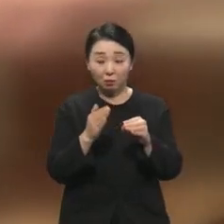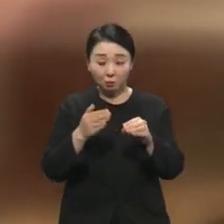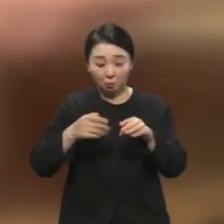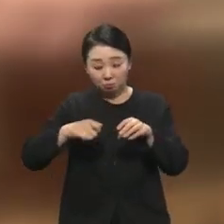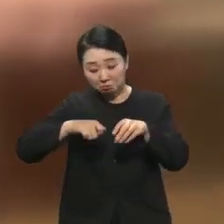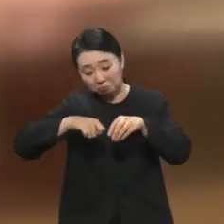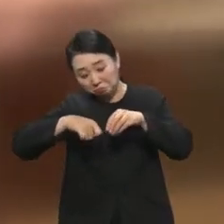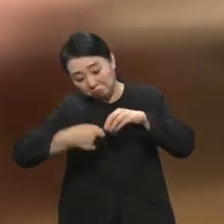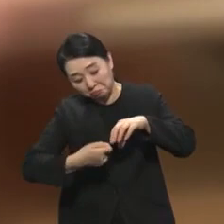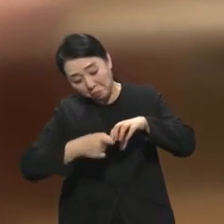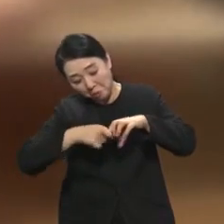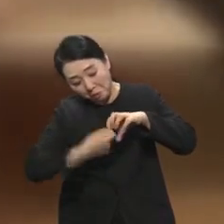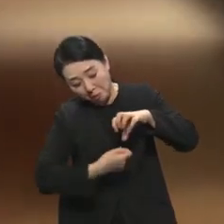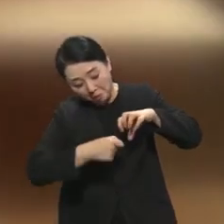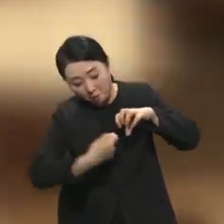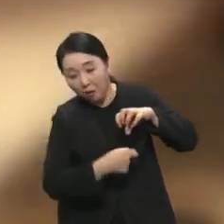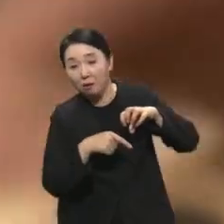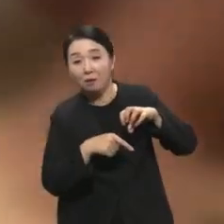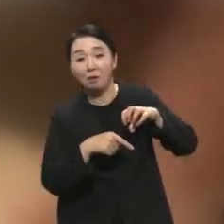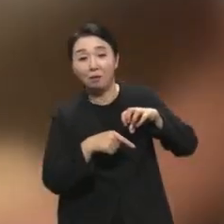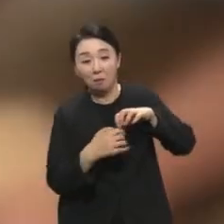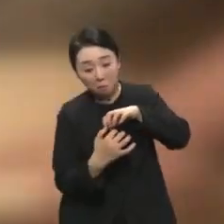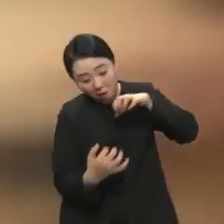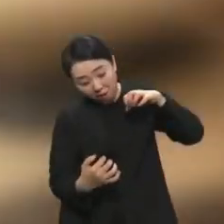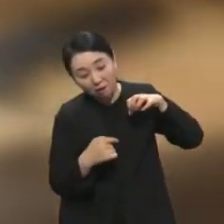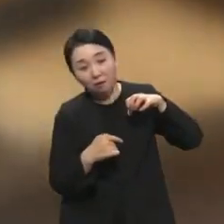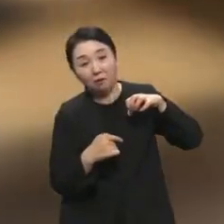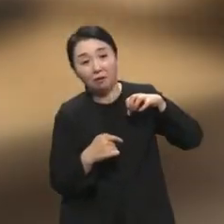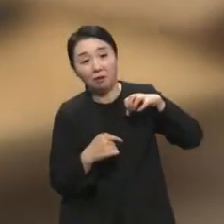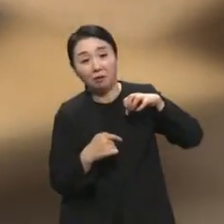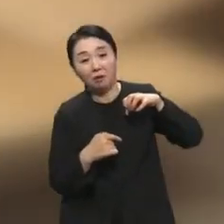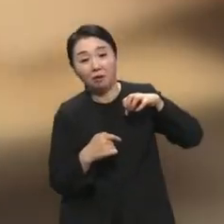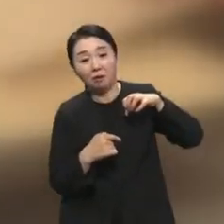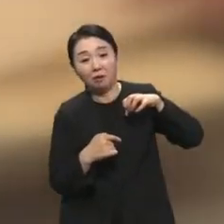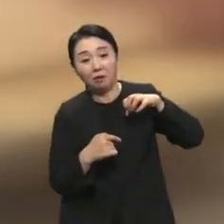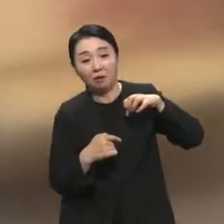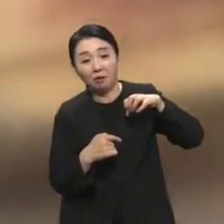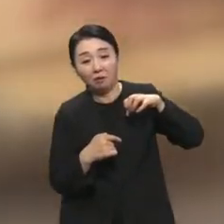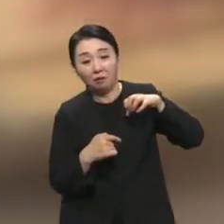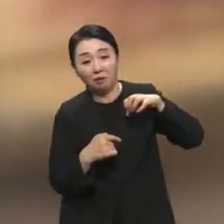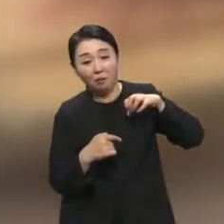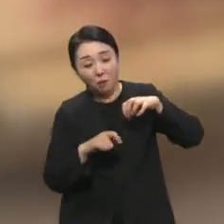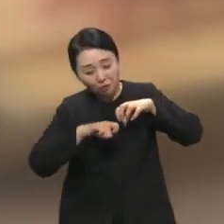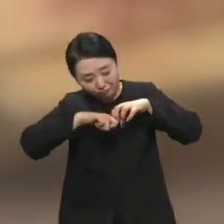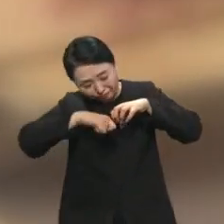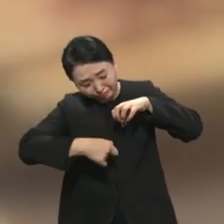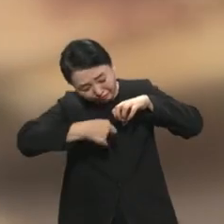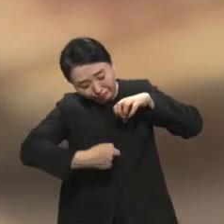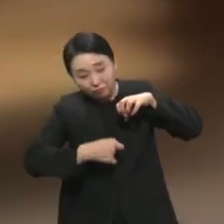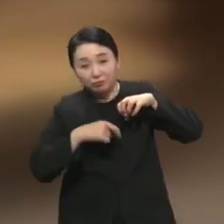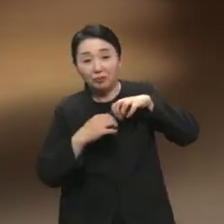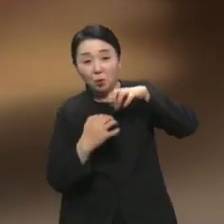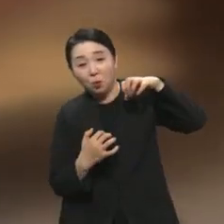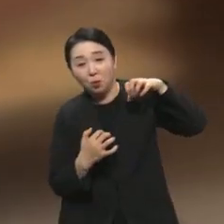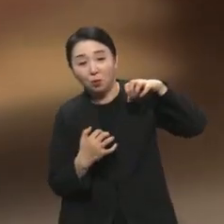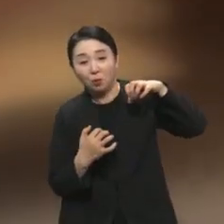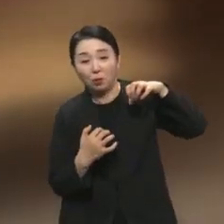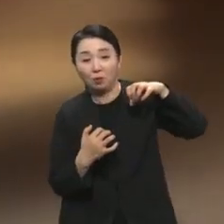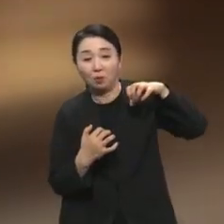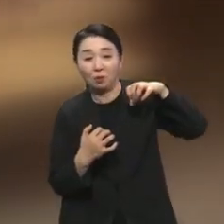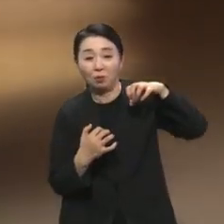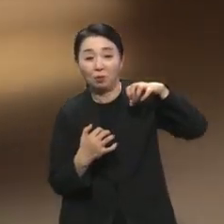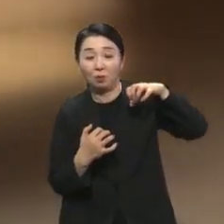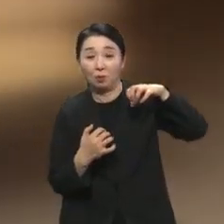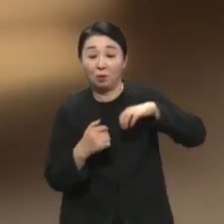걸로 이렇게 쪼갠다고 할까요 가운데 틈 사이로이 톱을 넣어서 열려고 하고 있습니다 자 그래서